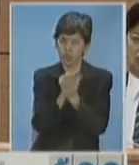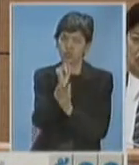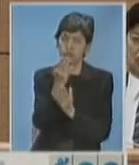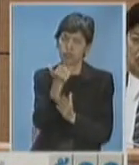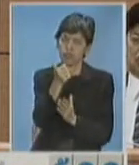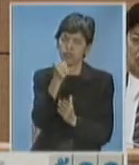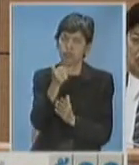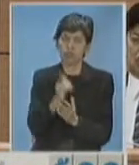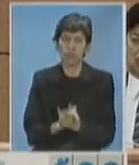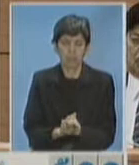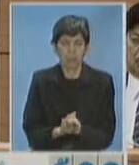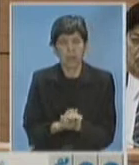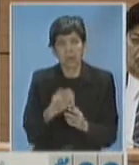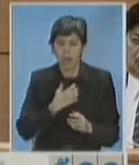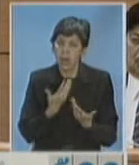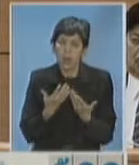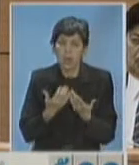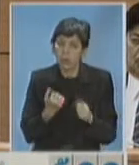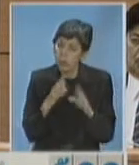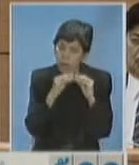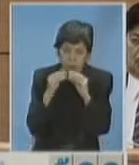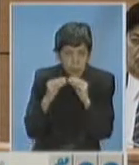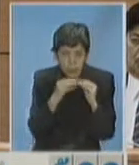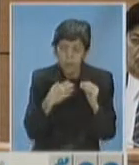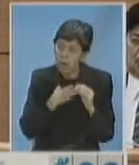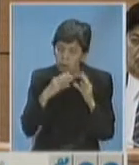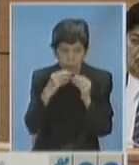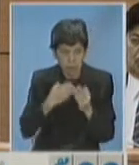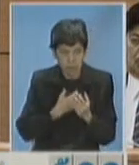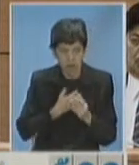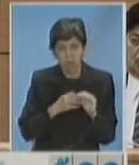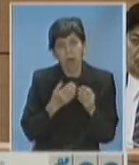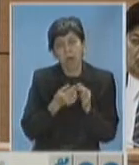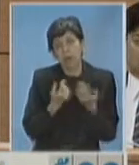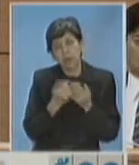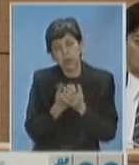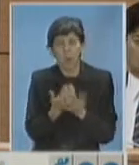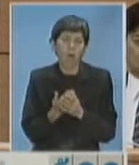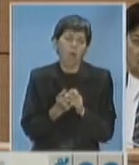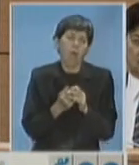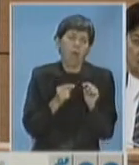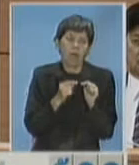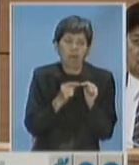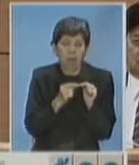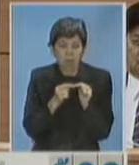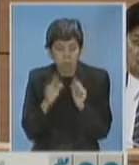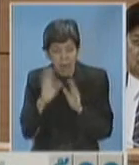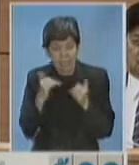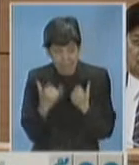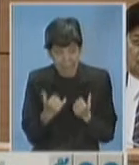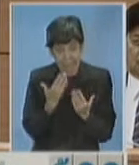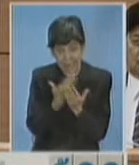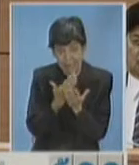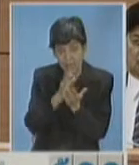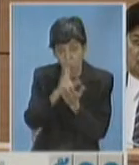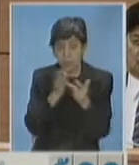นะครับในการที่จะควบคุมการประชุมไม่ให้มันยืดเยื้อซ้ำซากนะครับวันนี้เราประชุมงบประม